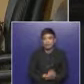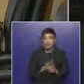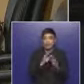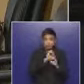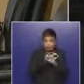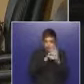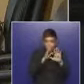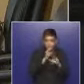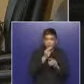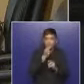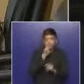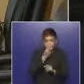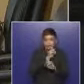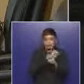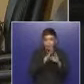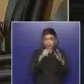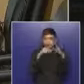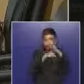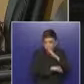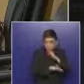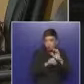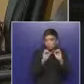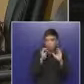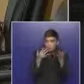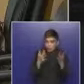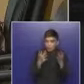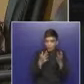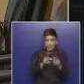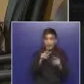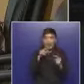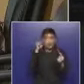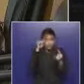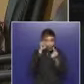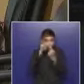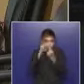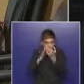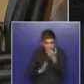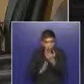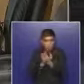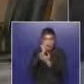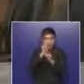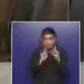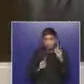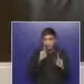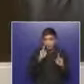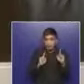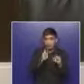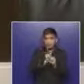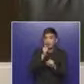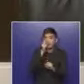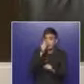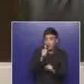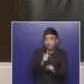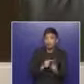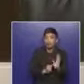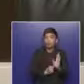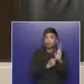ใสเยอะๆแล้วก็สัมฤทธิ์ผลวัดได้อย่างคนสูบบุหรี่วัดกี่ปีก็เท่